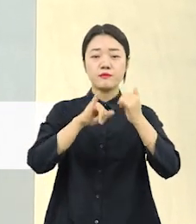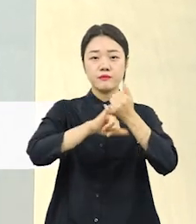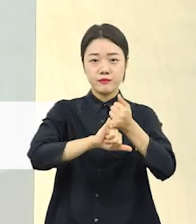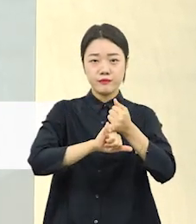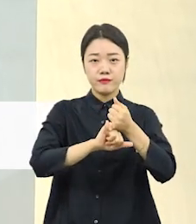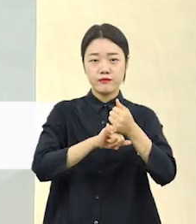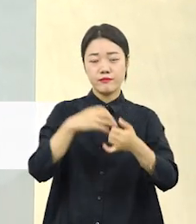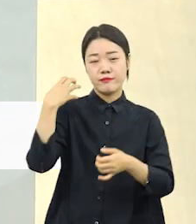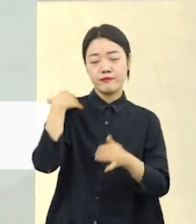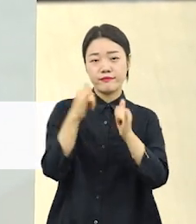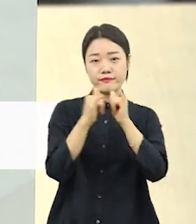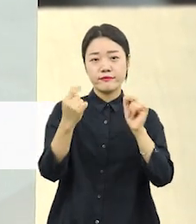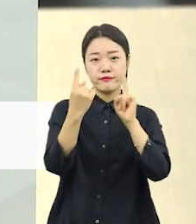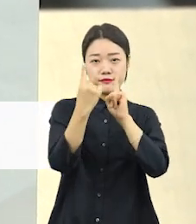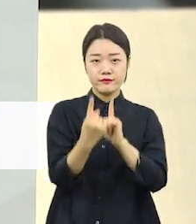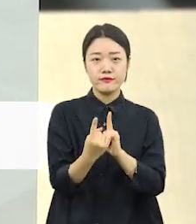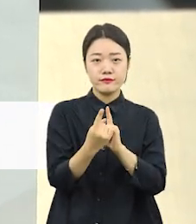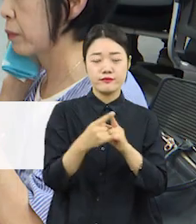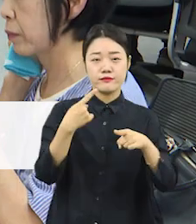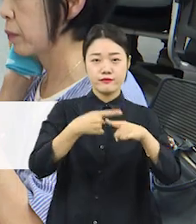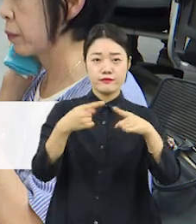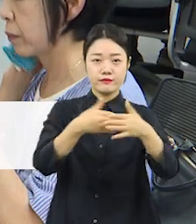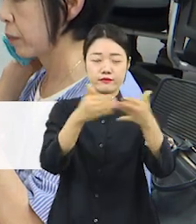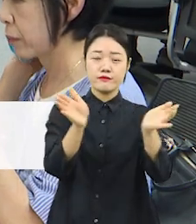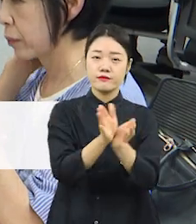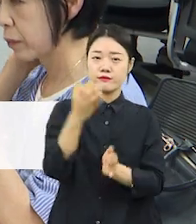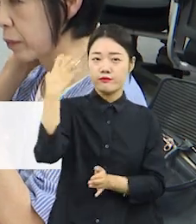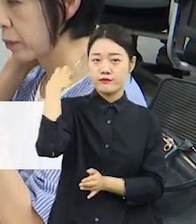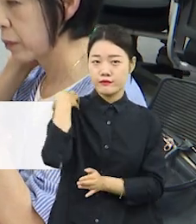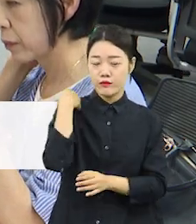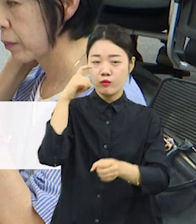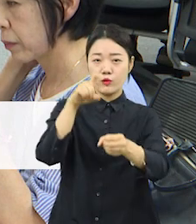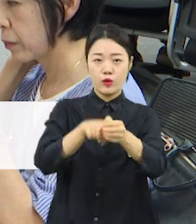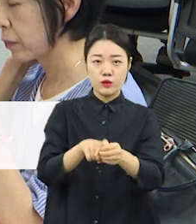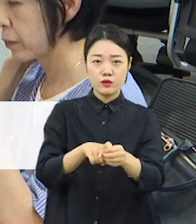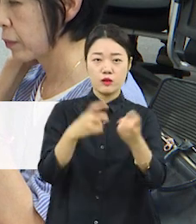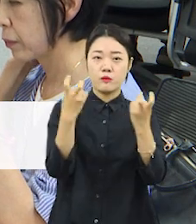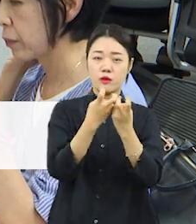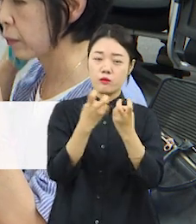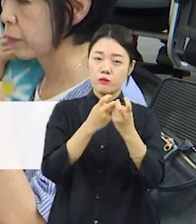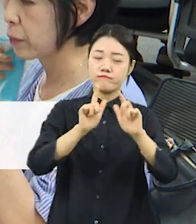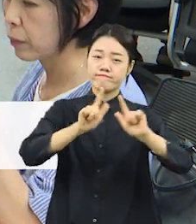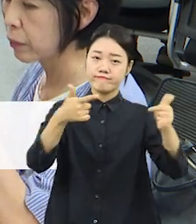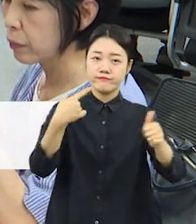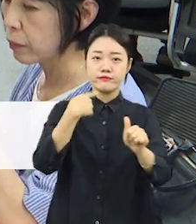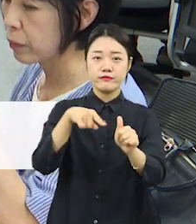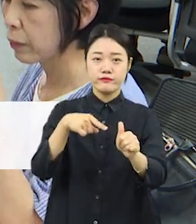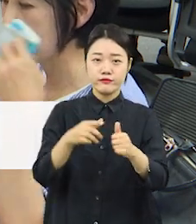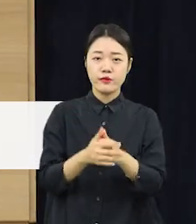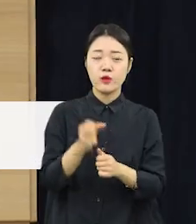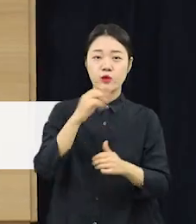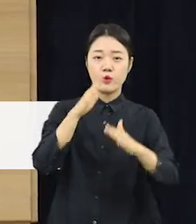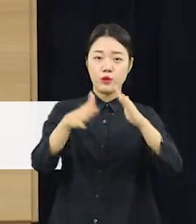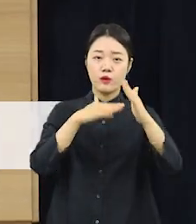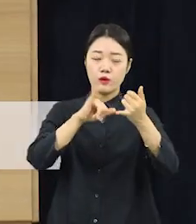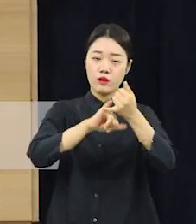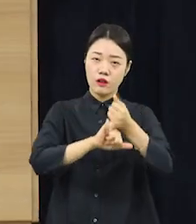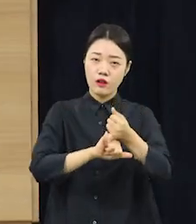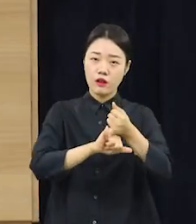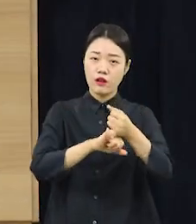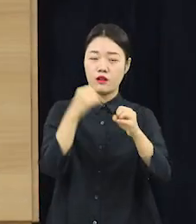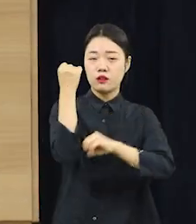주민공약평가단과 공약 담당자를 대상으로 평가단의 역할, 평가 목적, 방법 등을 교육하고 공약 이행평가에